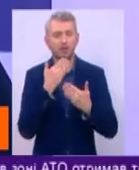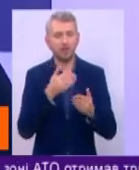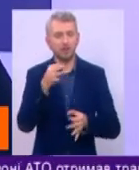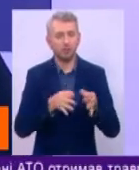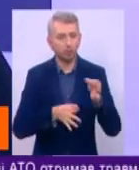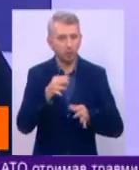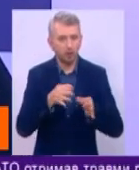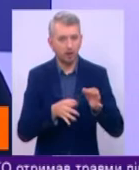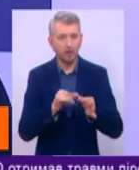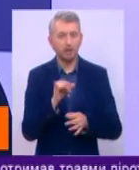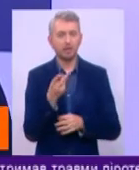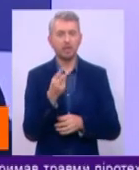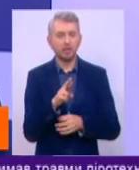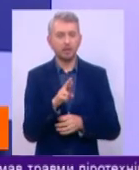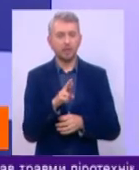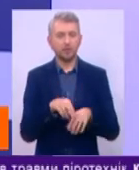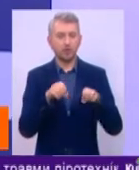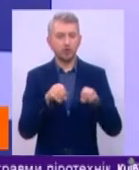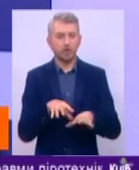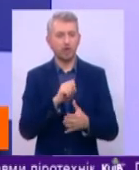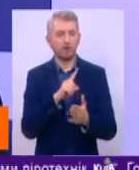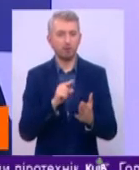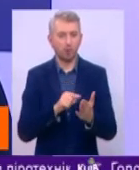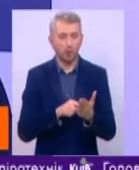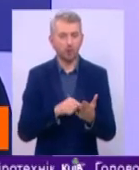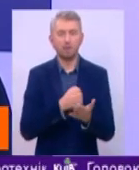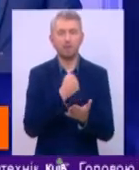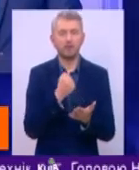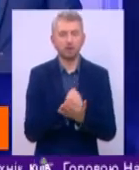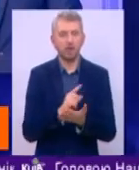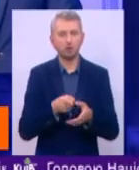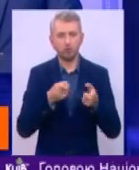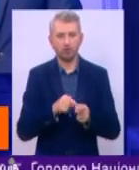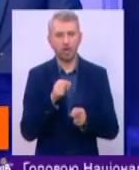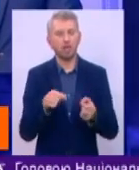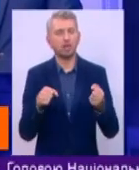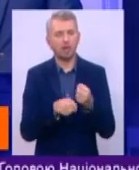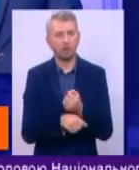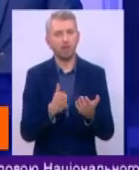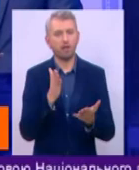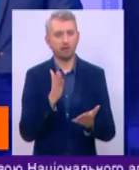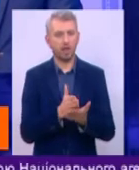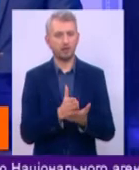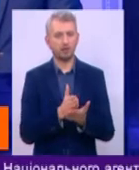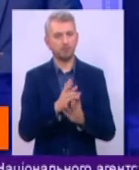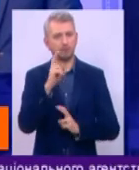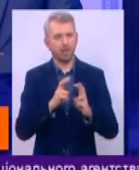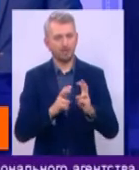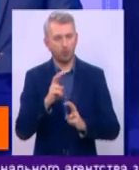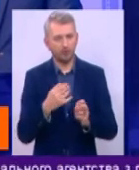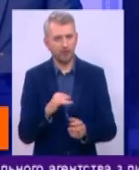суд. И для решения вопроса и подтверждения, что действительно эта травма является